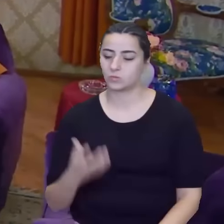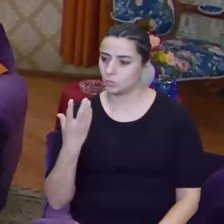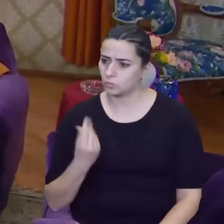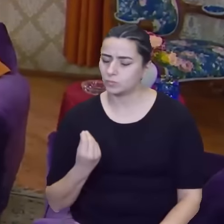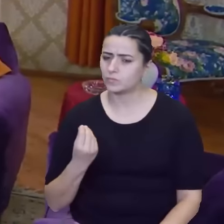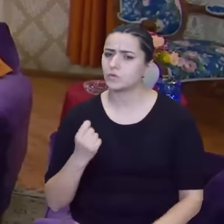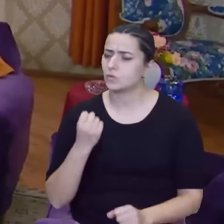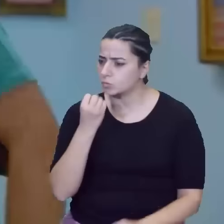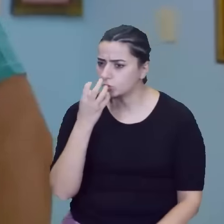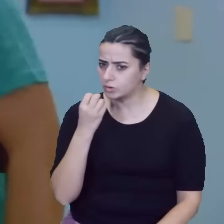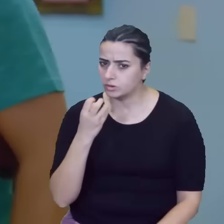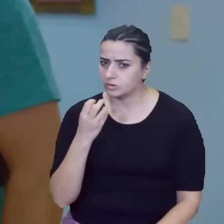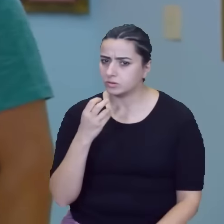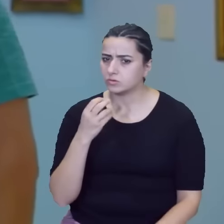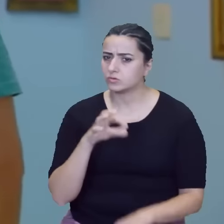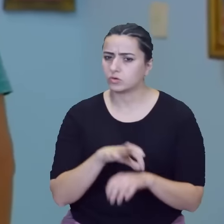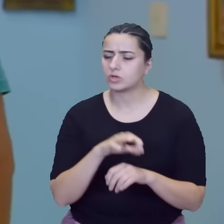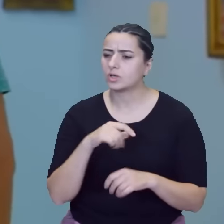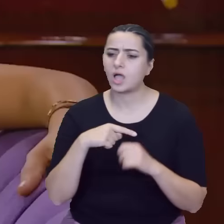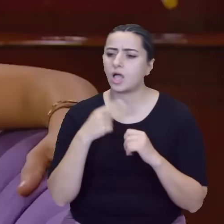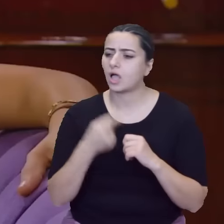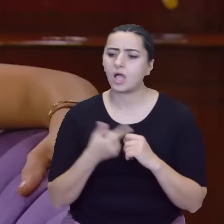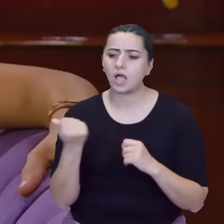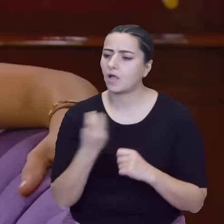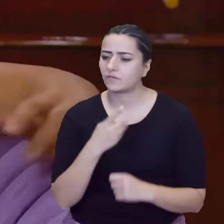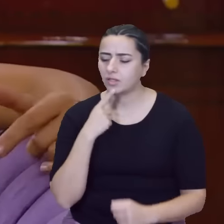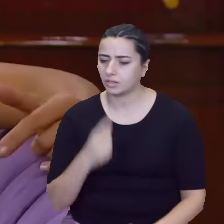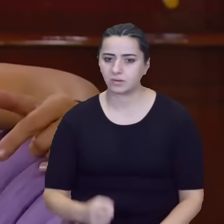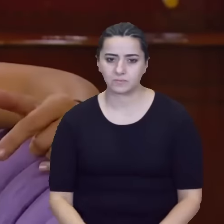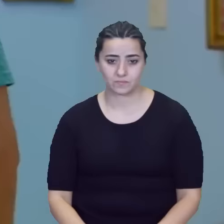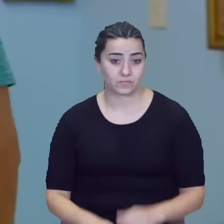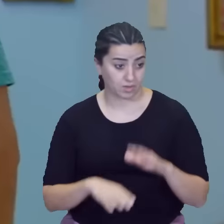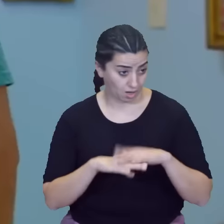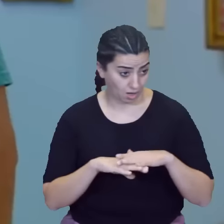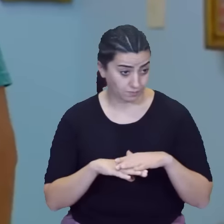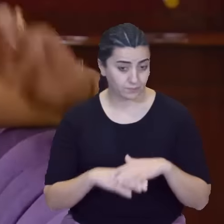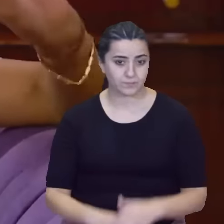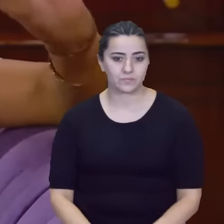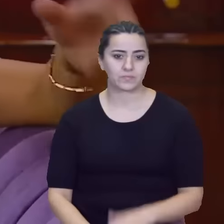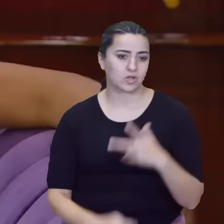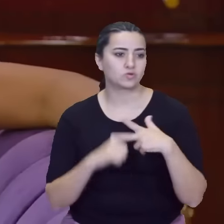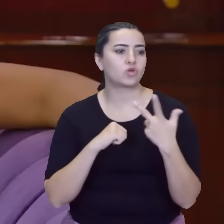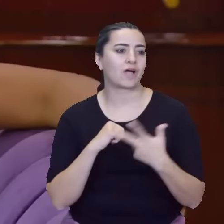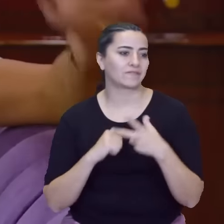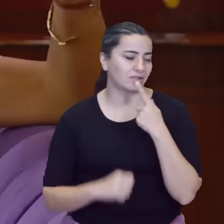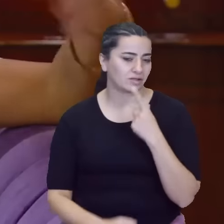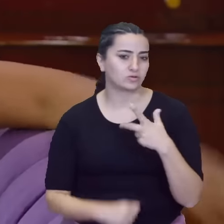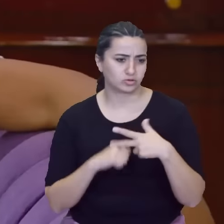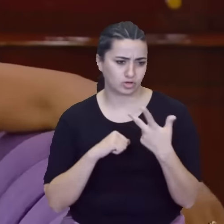Tabii. Gülden. Doktor kaç hafta demişti? Ayağım mı? Evet. Üç hafta. Üç